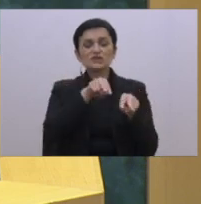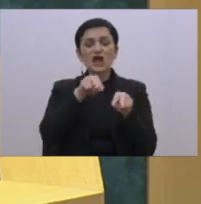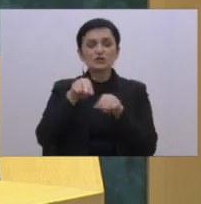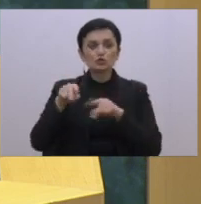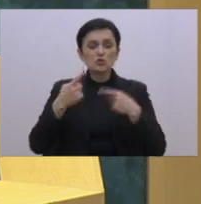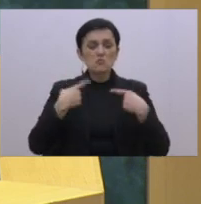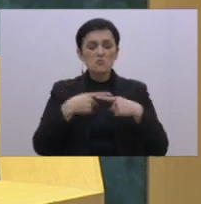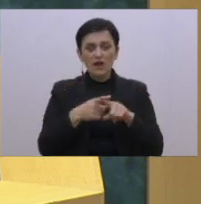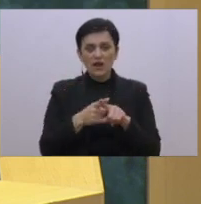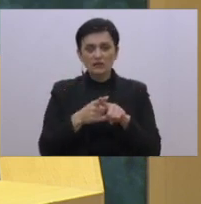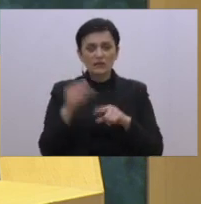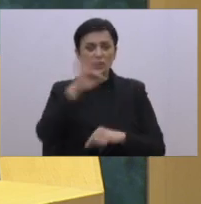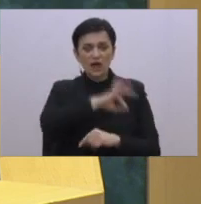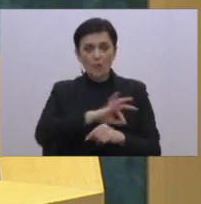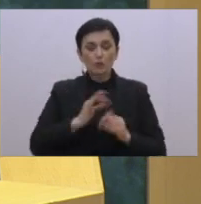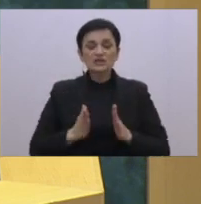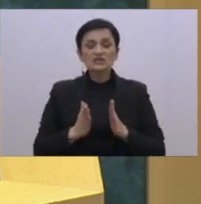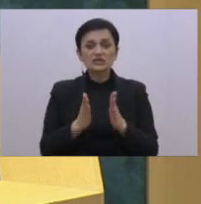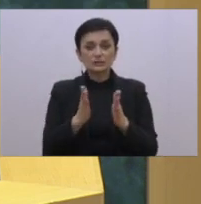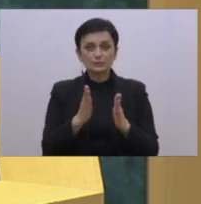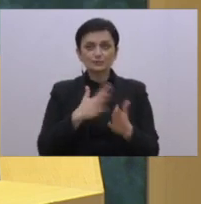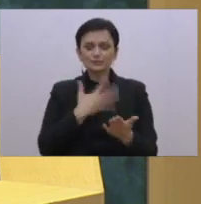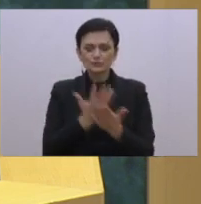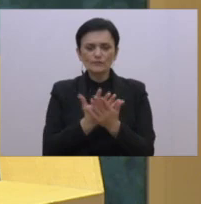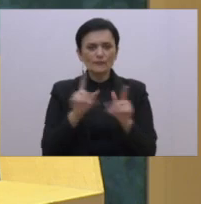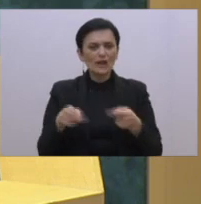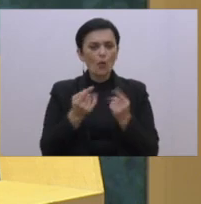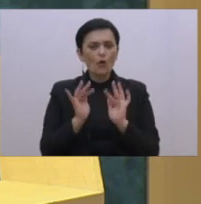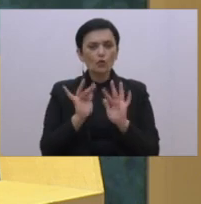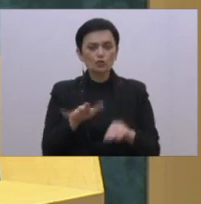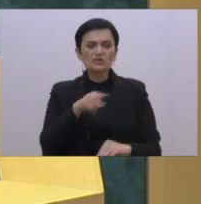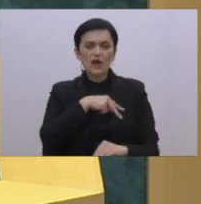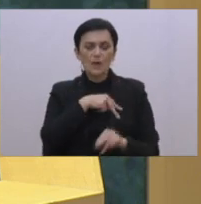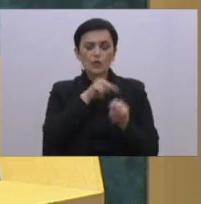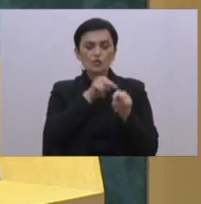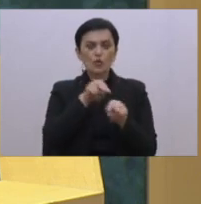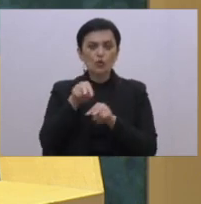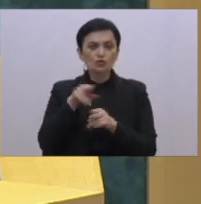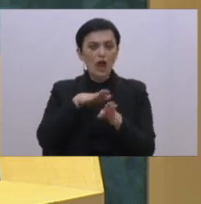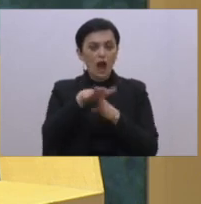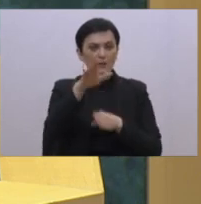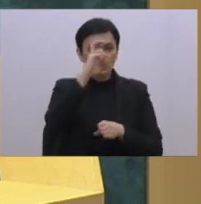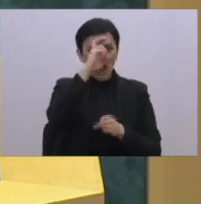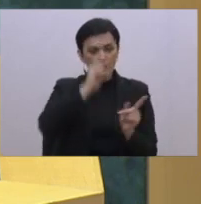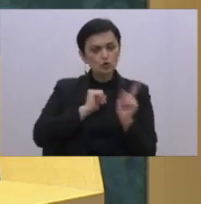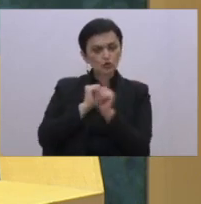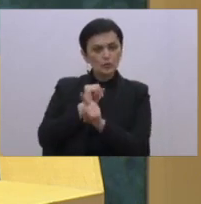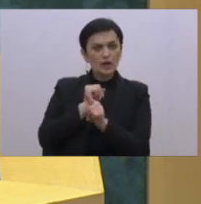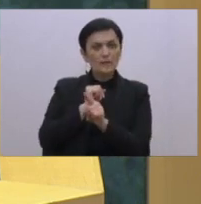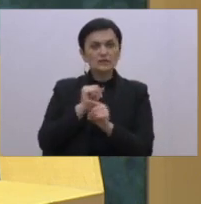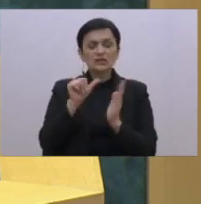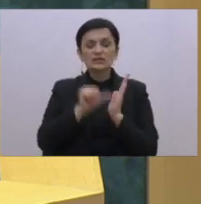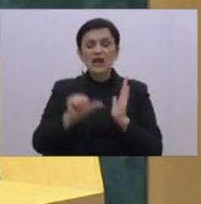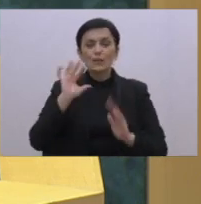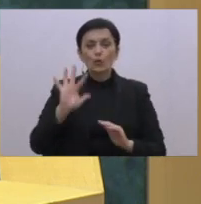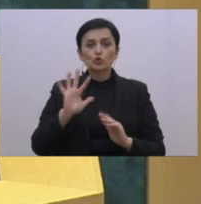საზედამხედველო მექანიზმების გამოყენების გზით აქტიურად ახორციელებდა საპარლამენტო კონტროლს აღმასრულებელ ხელისუფლებაზე.